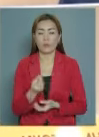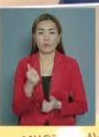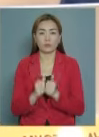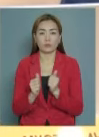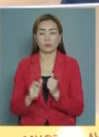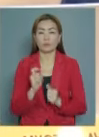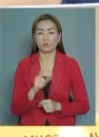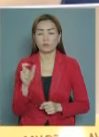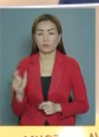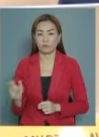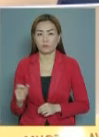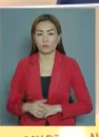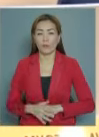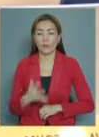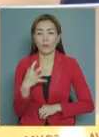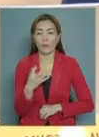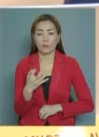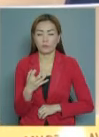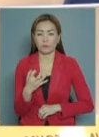әрбір кандидатқа